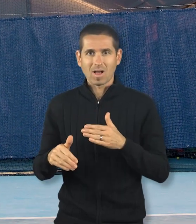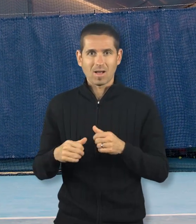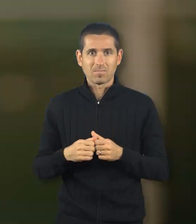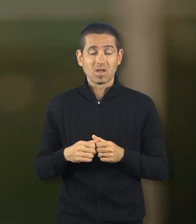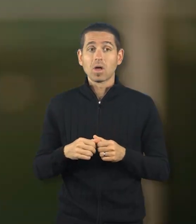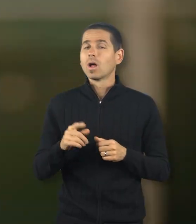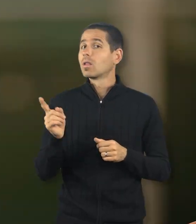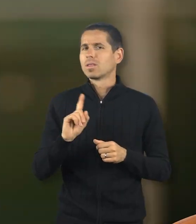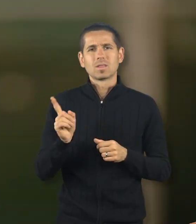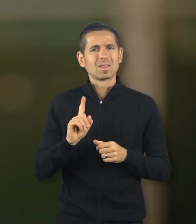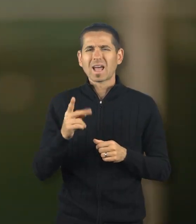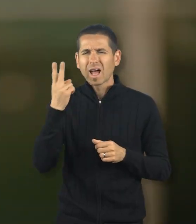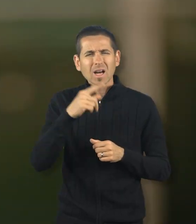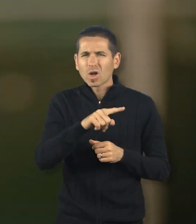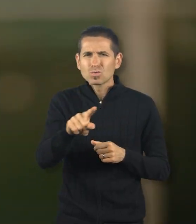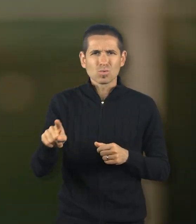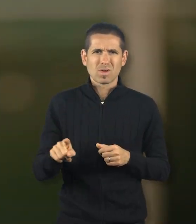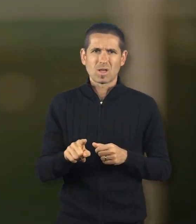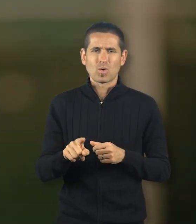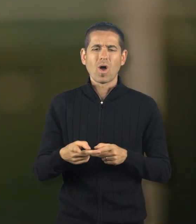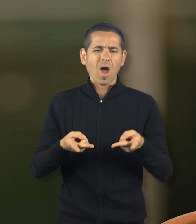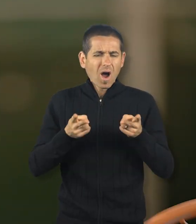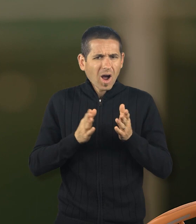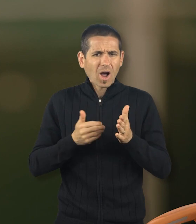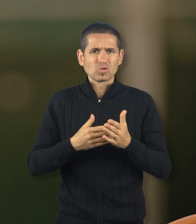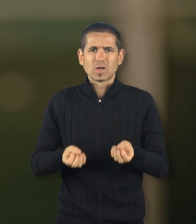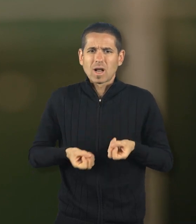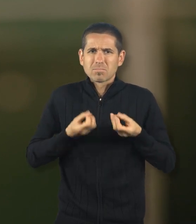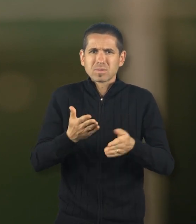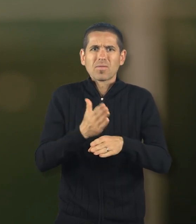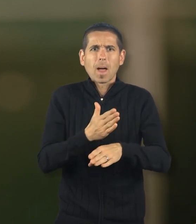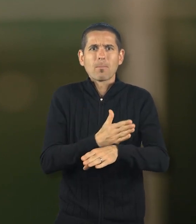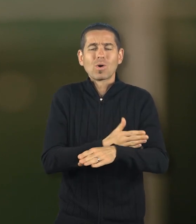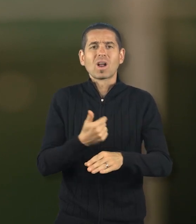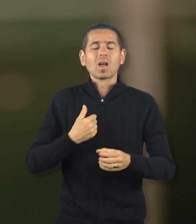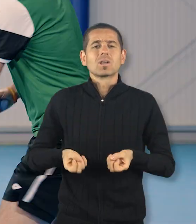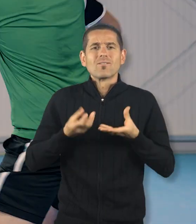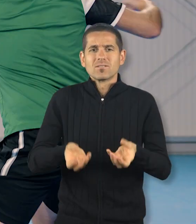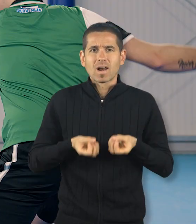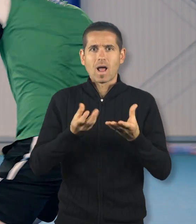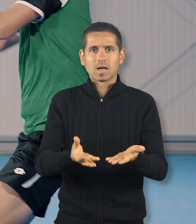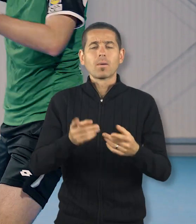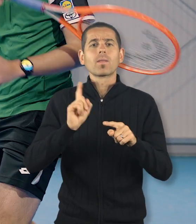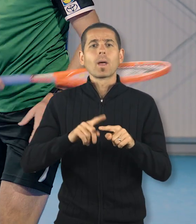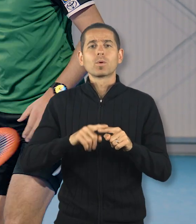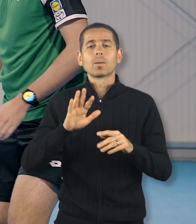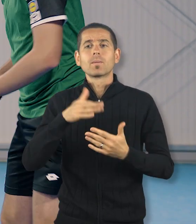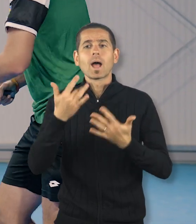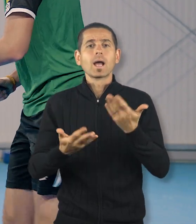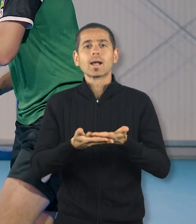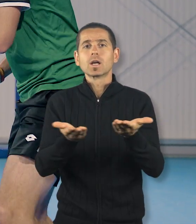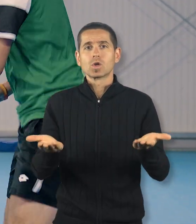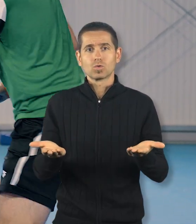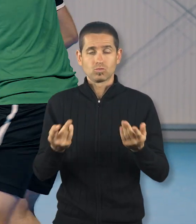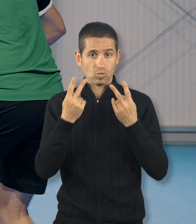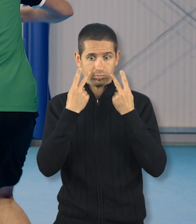manjka. Nikako ne razumejo, kakšne napore jaz vlagam, da potem na